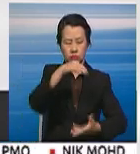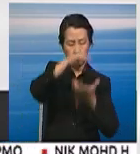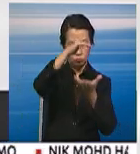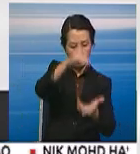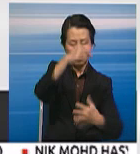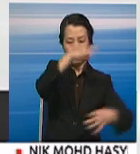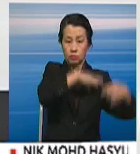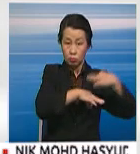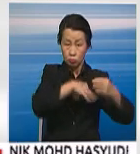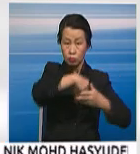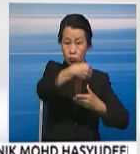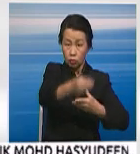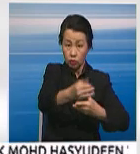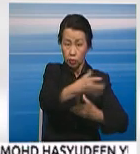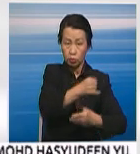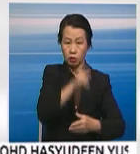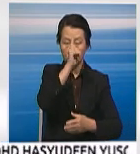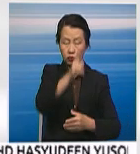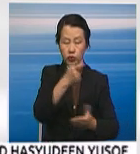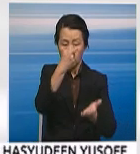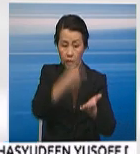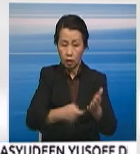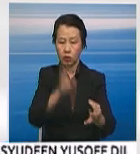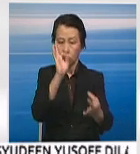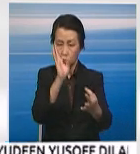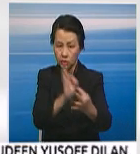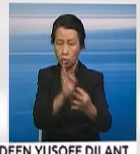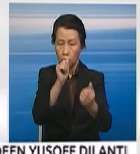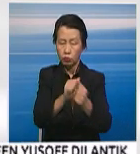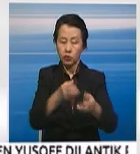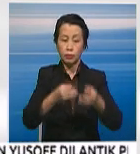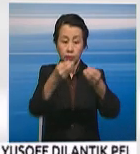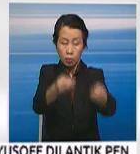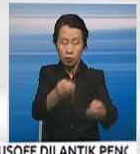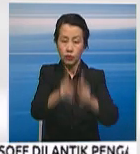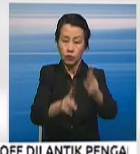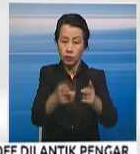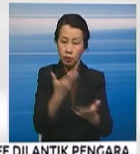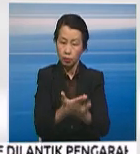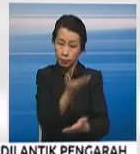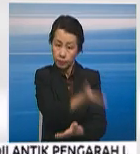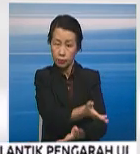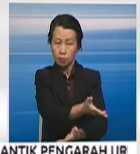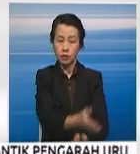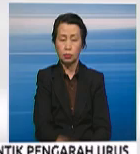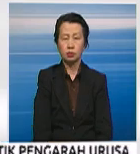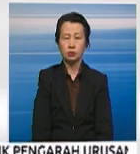kepada pengeluar selain memastikan harga berpatutan dapat ditawar kepada pengguna.